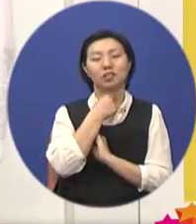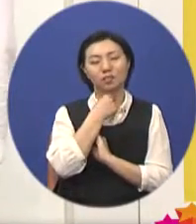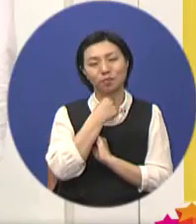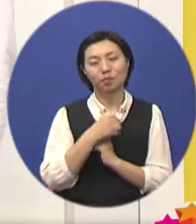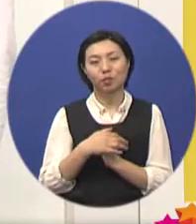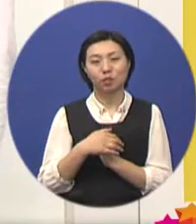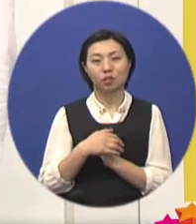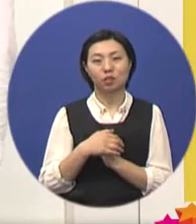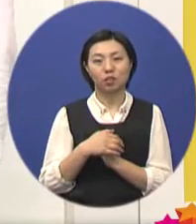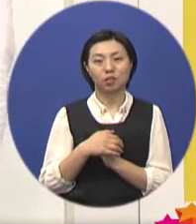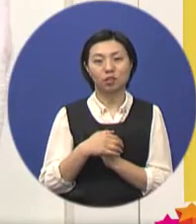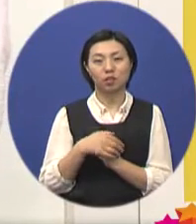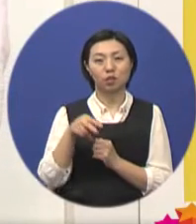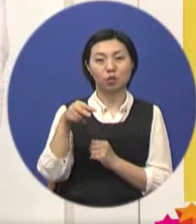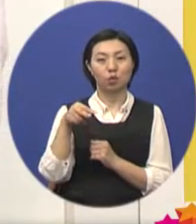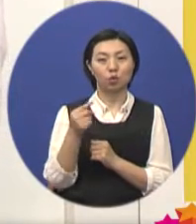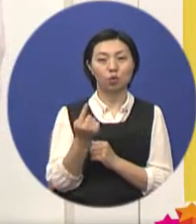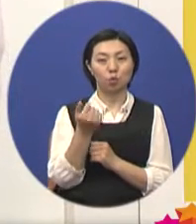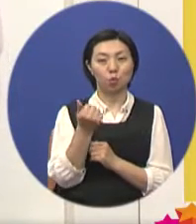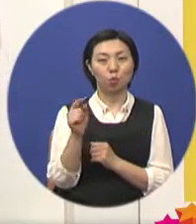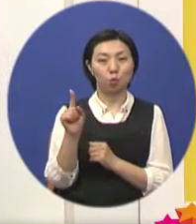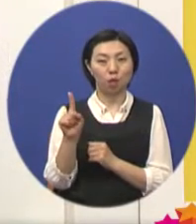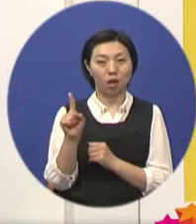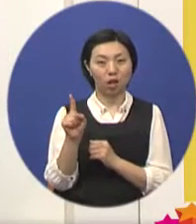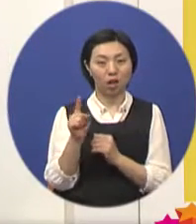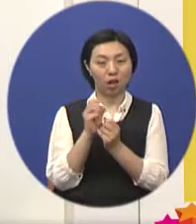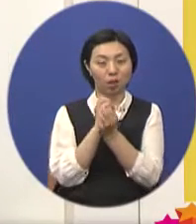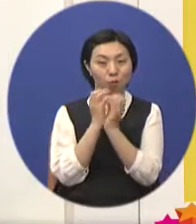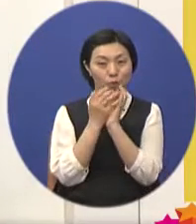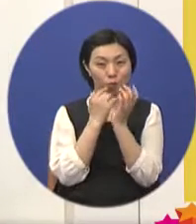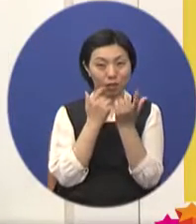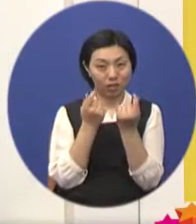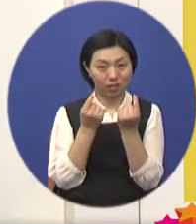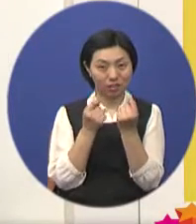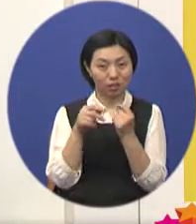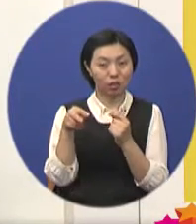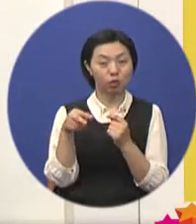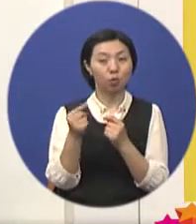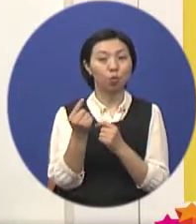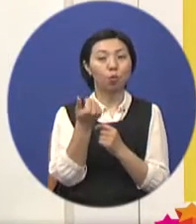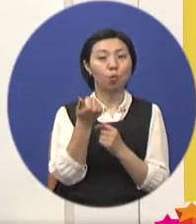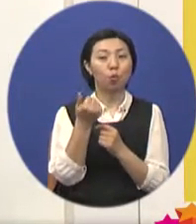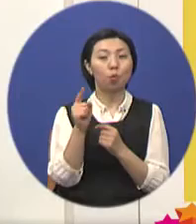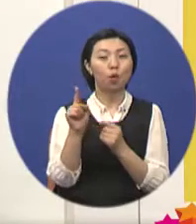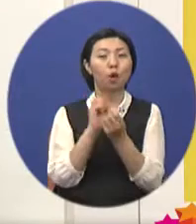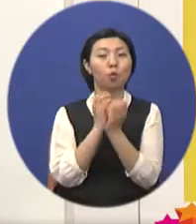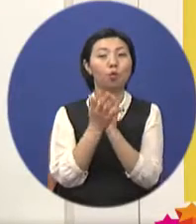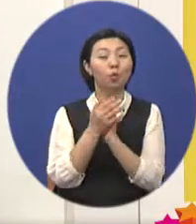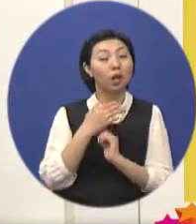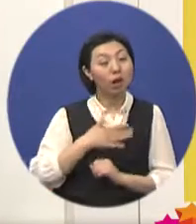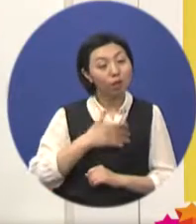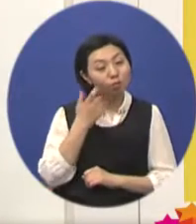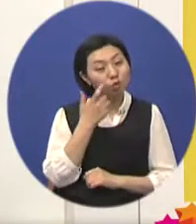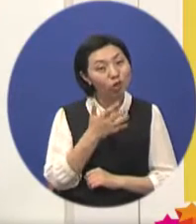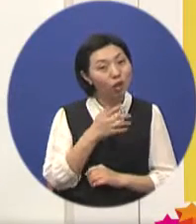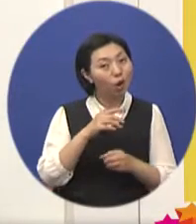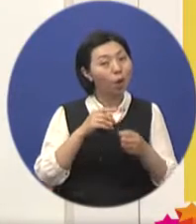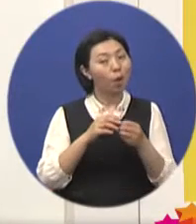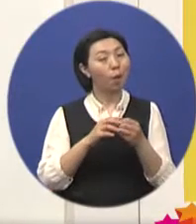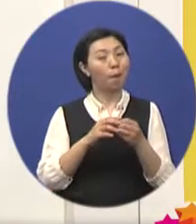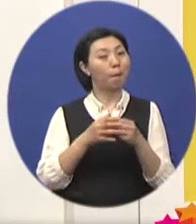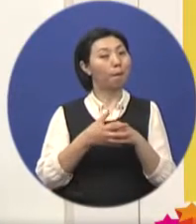꼭 도화꽃처럼 보여요. 도화꽃이 이런 색 아니죠. 도화꽃이 무슨 색인가요? 도화꽃이 복숭아꽃인가?